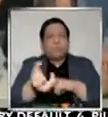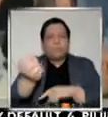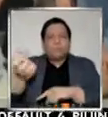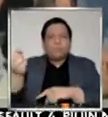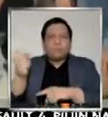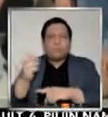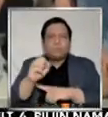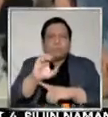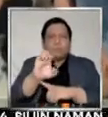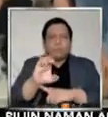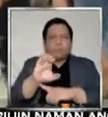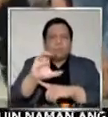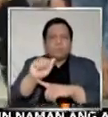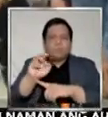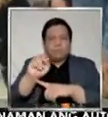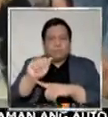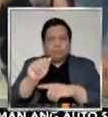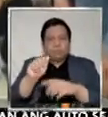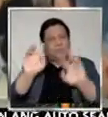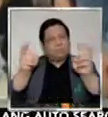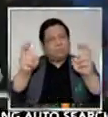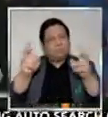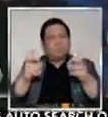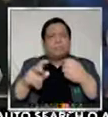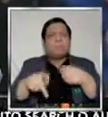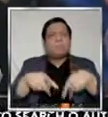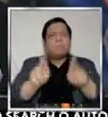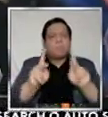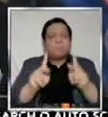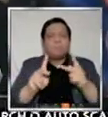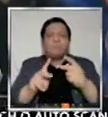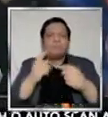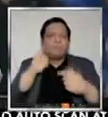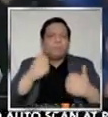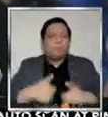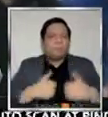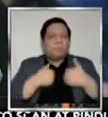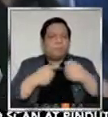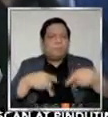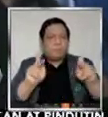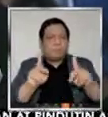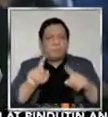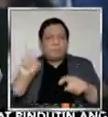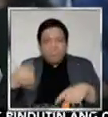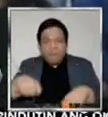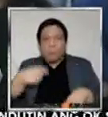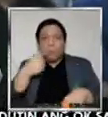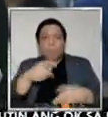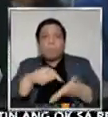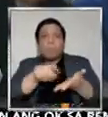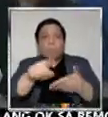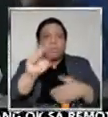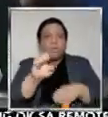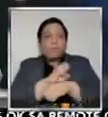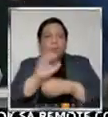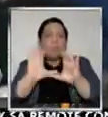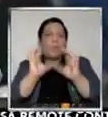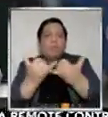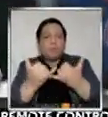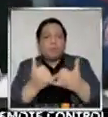o resident permit na dapat ay sagot daw ng employer. Puro na lang pangako na pauwiin kami, hindi pa rin po kami